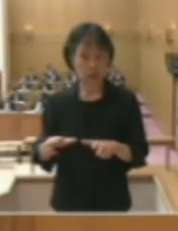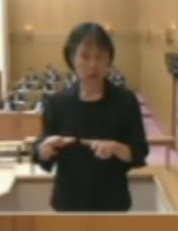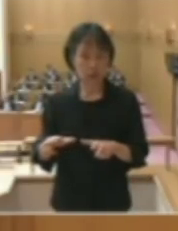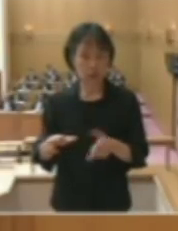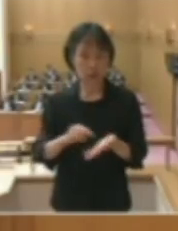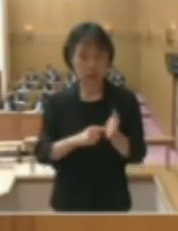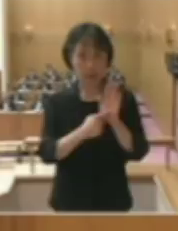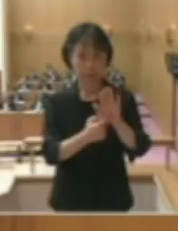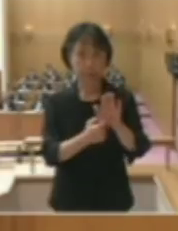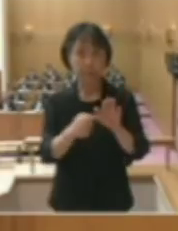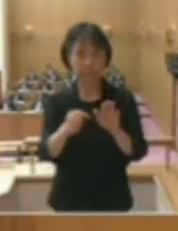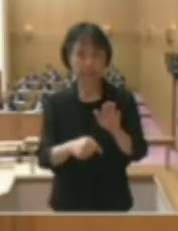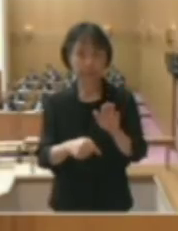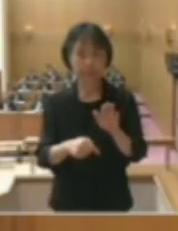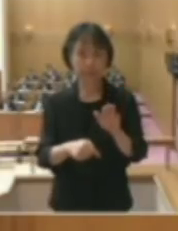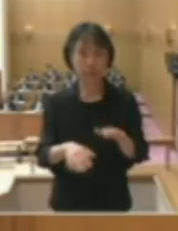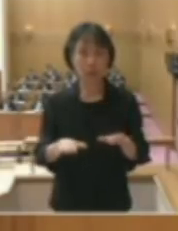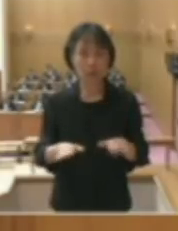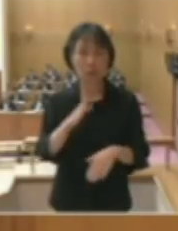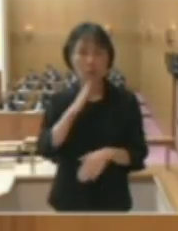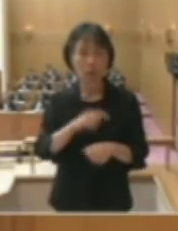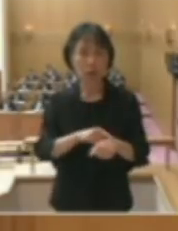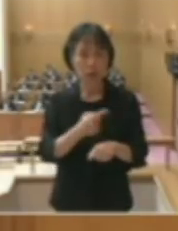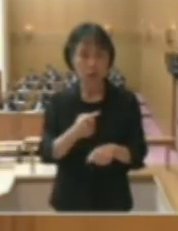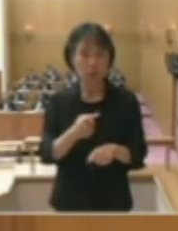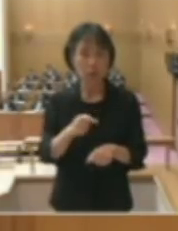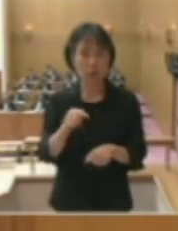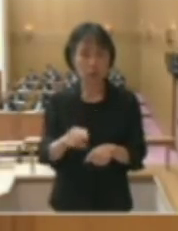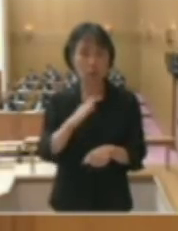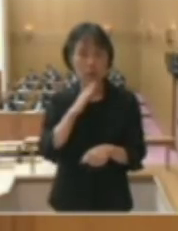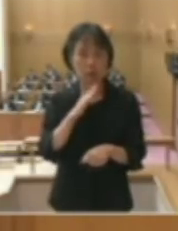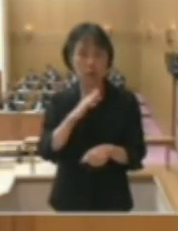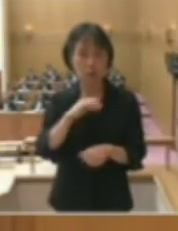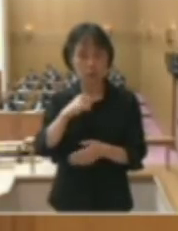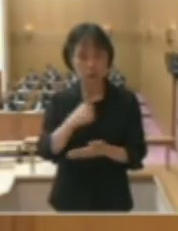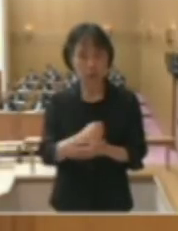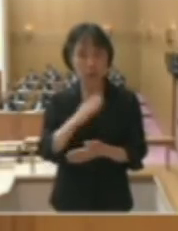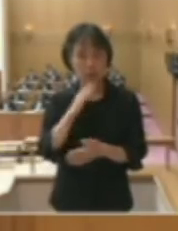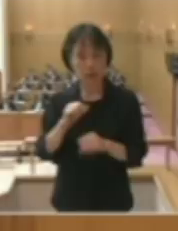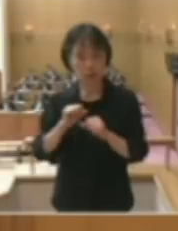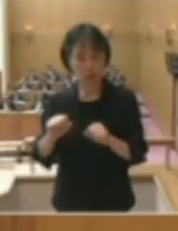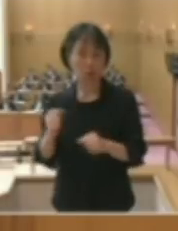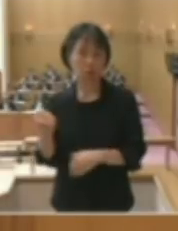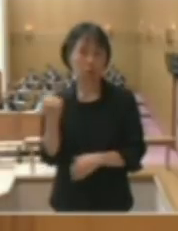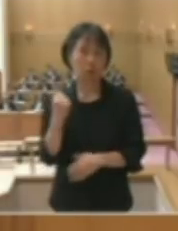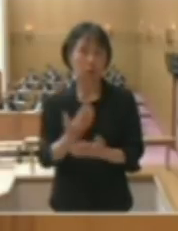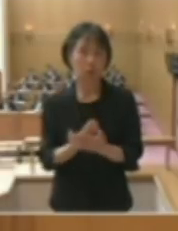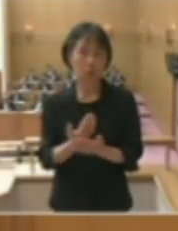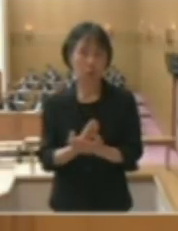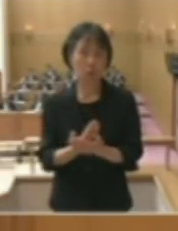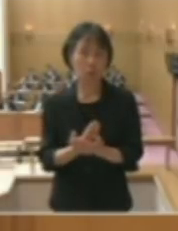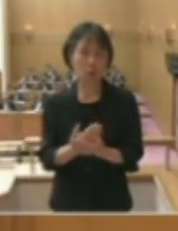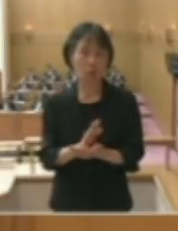私としても本件本質の実現実行を強く要望する次第であります。